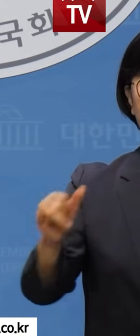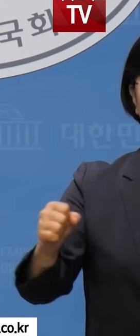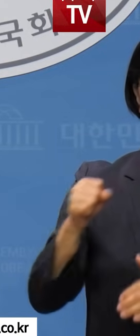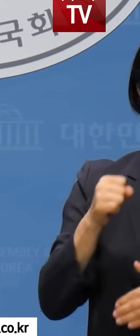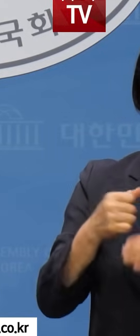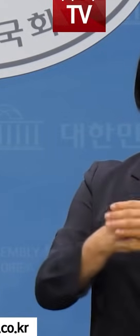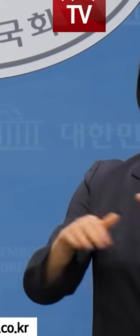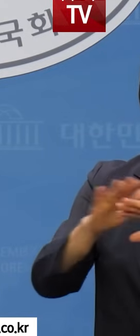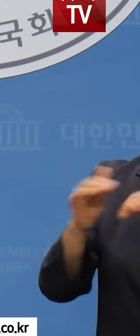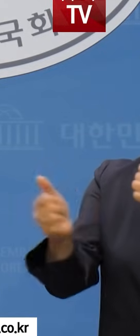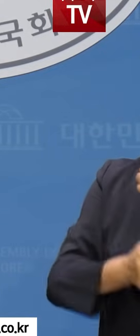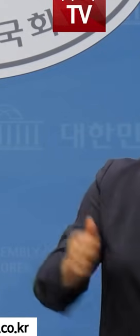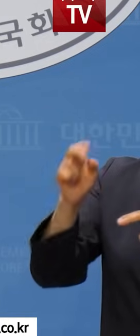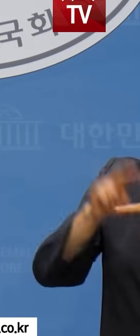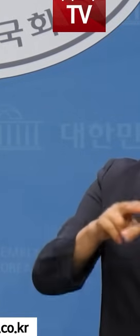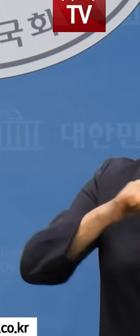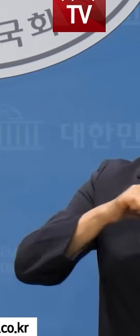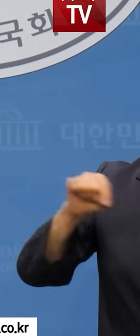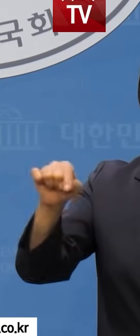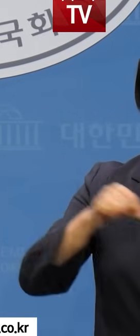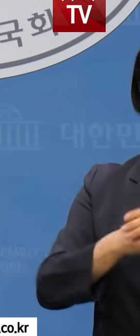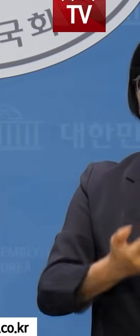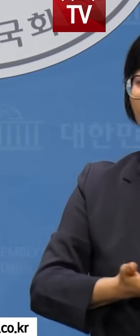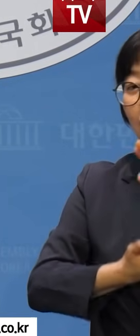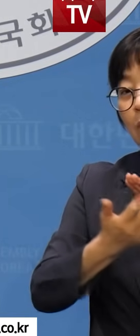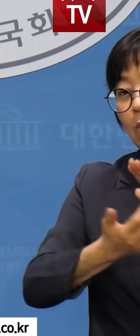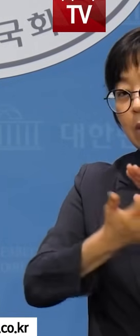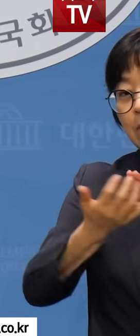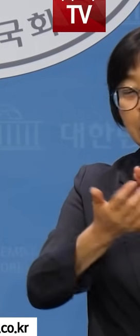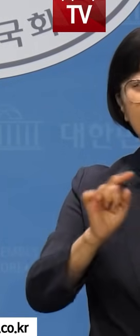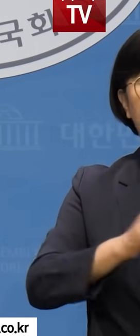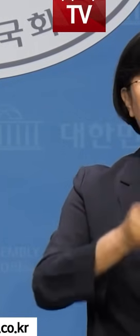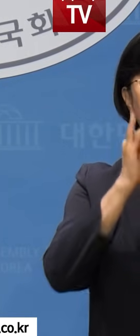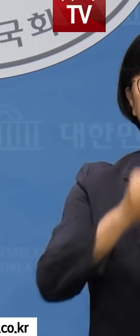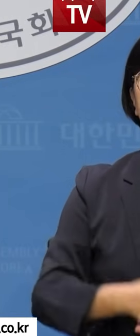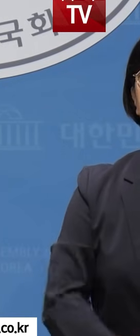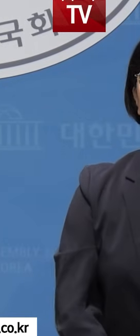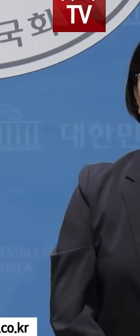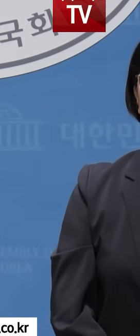국민의힘 비대위원장으로 정치적 속셈을 공식화했습니다.